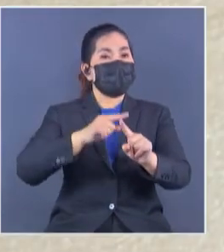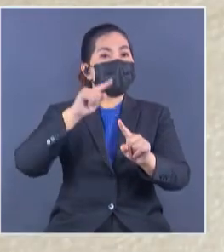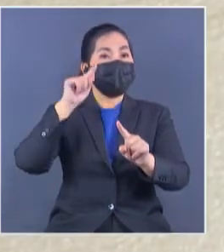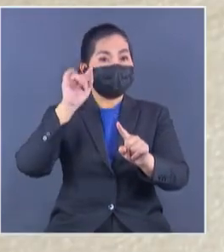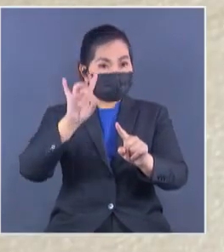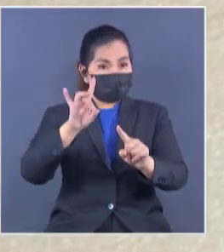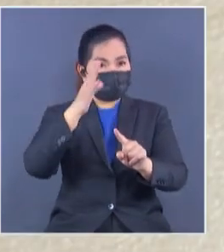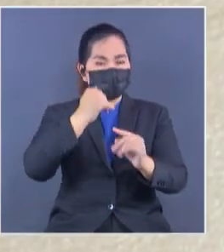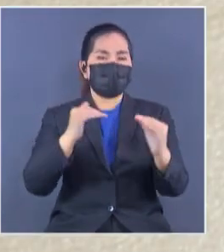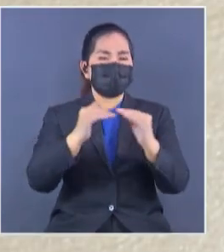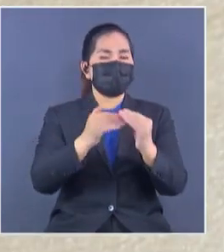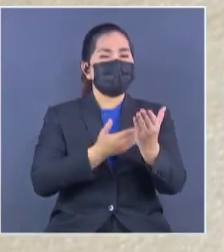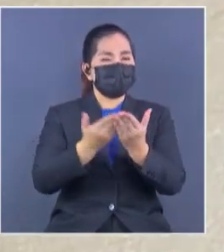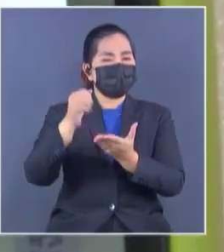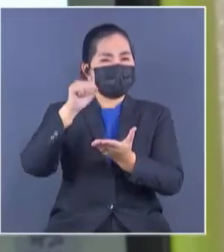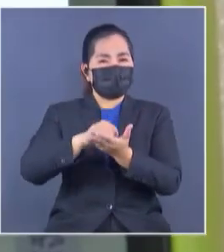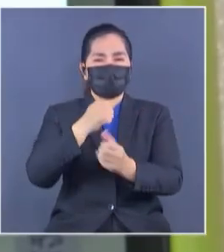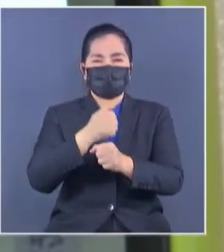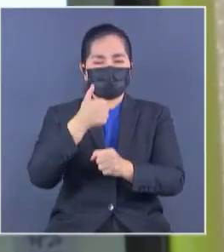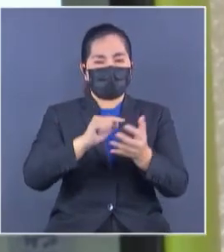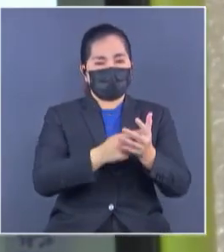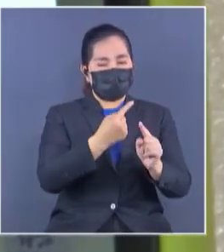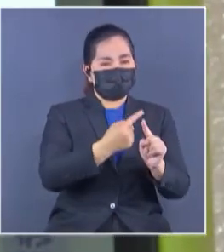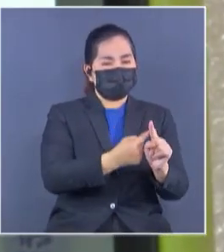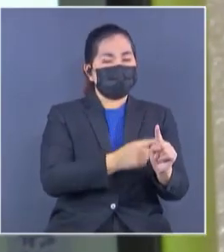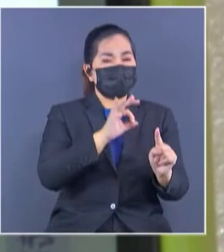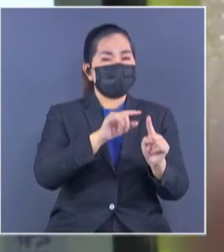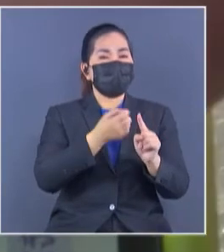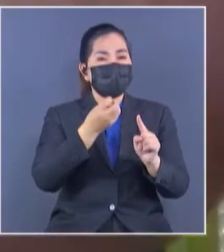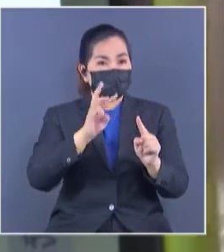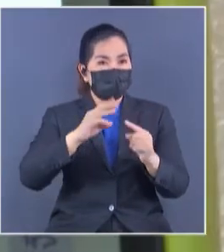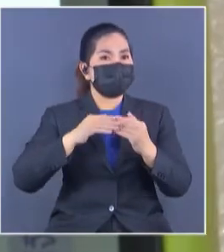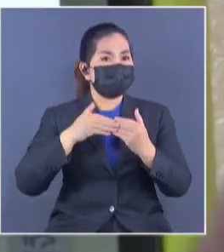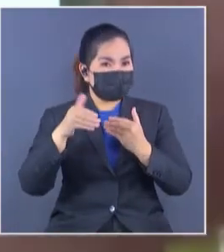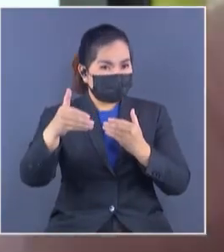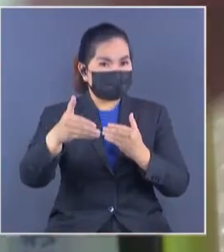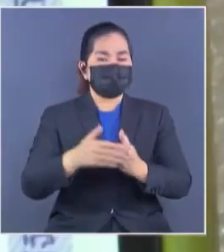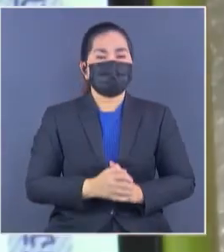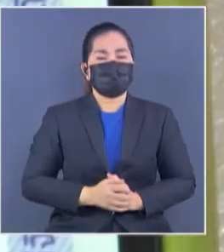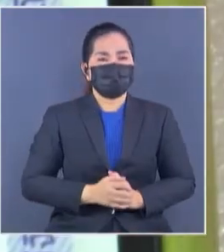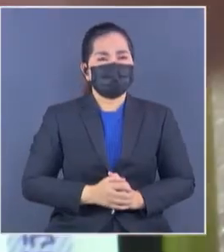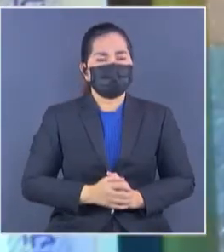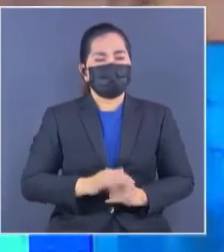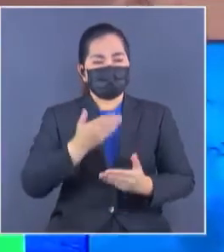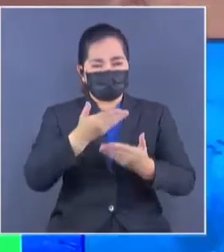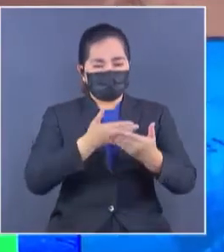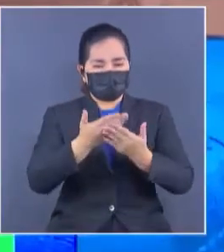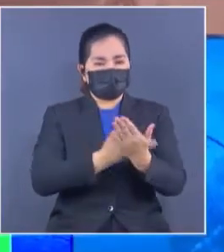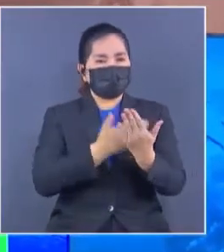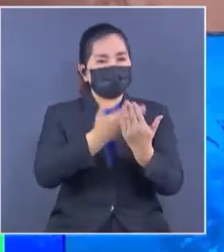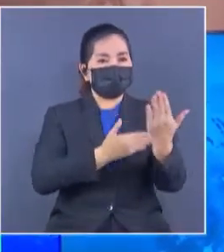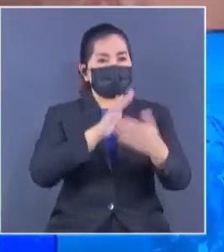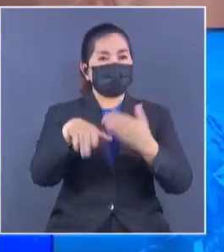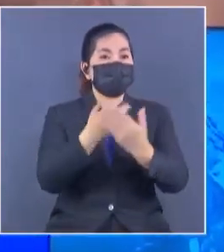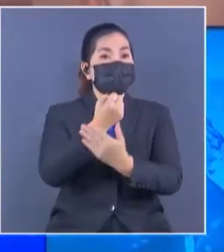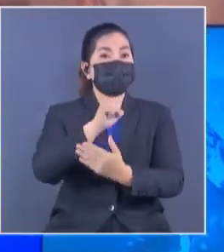มใช้สิทธิ์ซื้อสิทธิ์จองได้ตั้งแต่งวด16กันยายนเป็นต้นไปค่ะ ครับเท่ากับ10ล้านใบที่เราซื้อกันในแอปเป๋